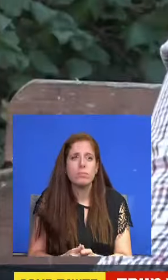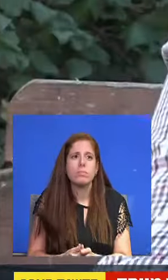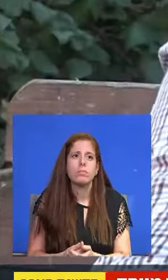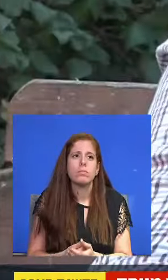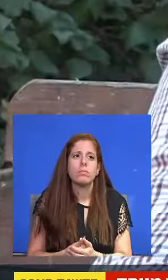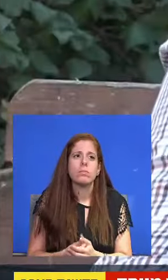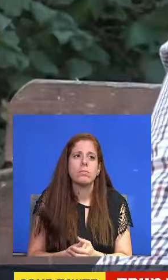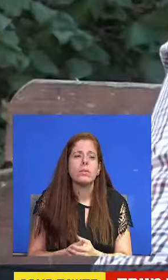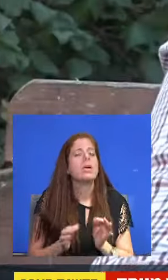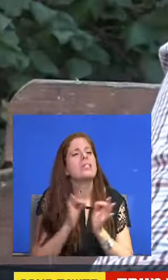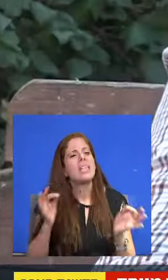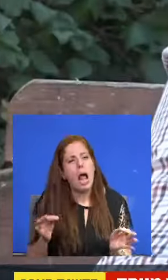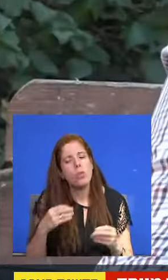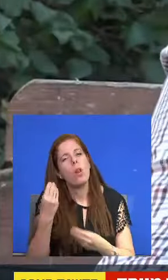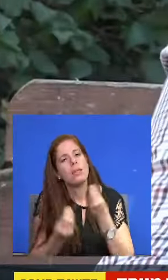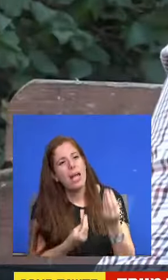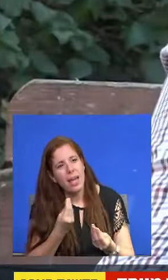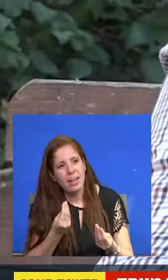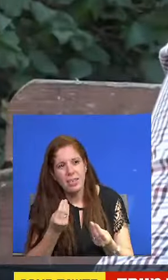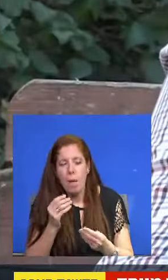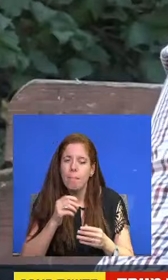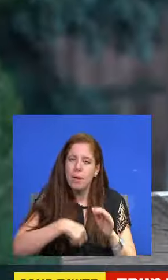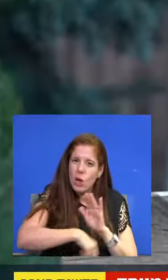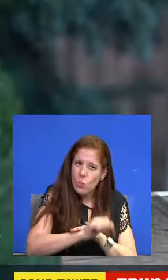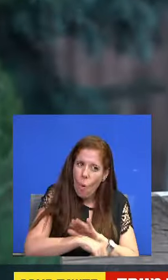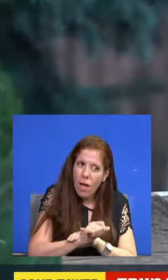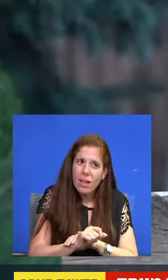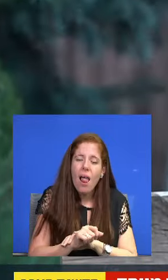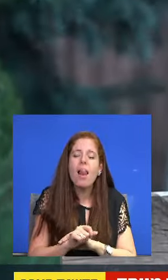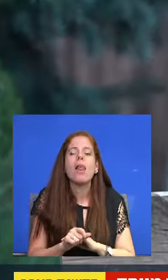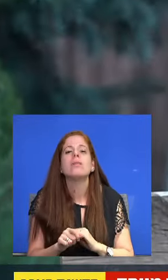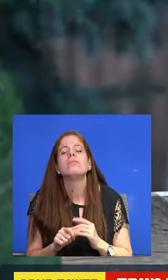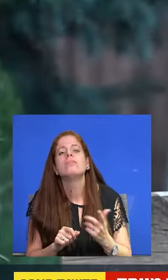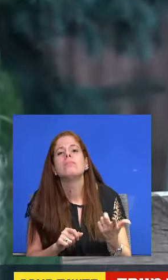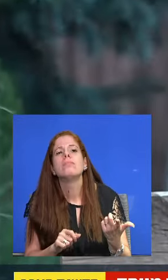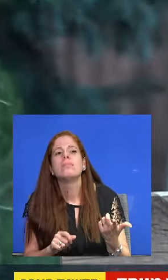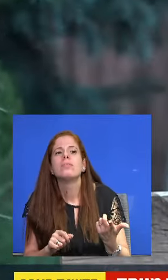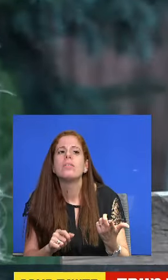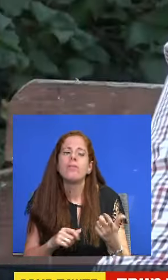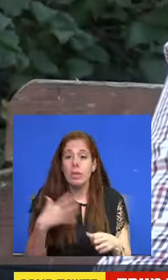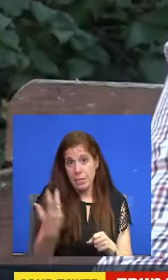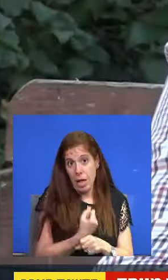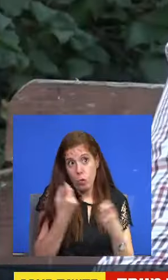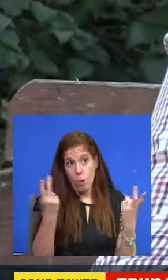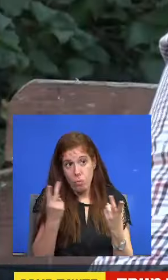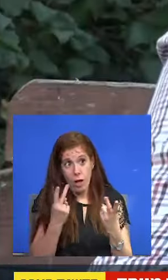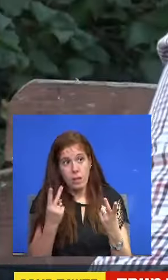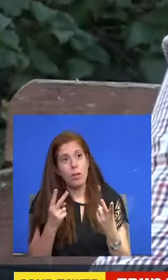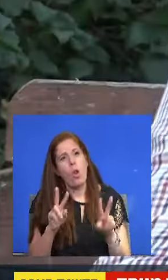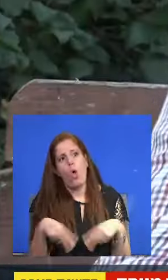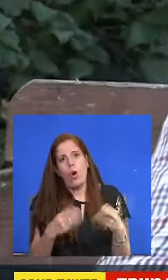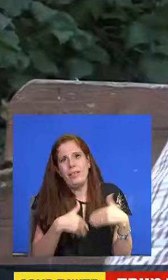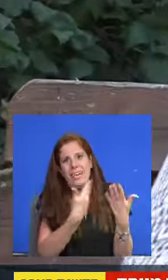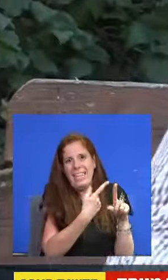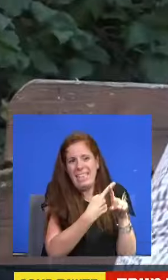Mit dem haben wir als nächstes haben wir mit denen Fußball gespielt. Ja, doch mit, natürlich gewonnen. Das konnte ich den